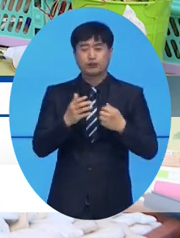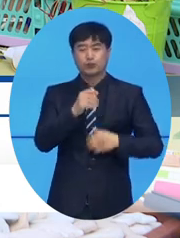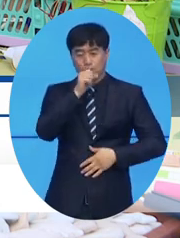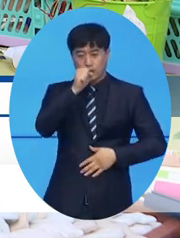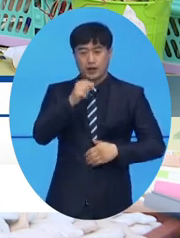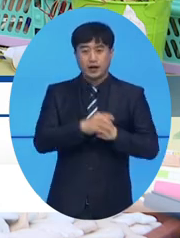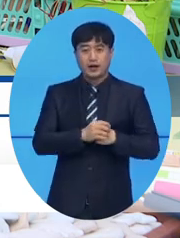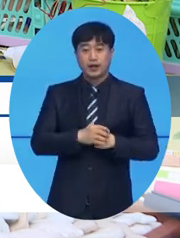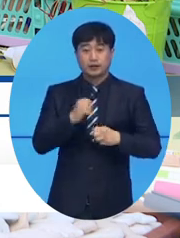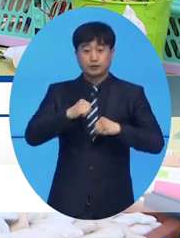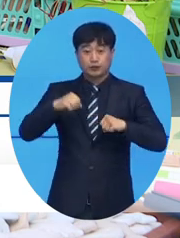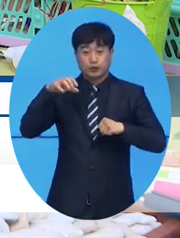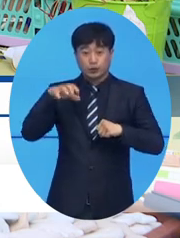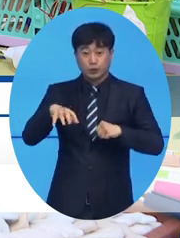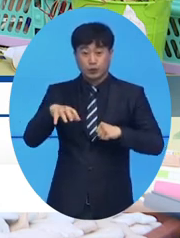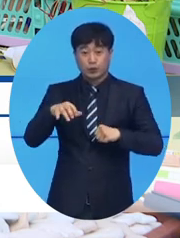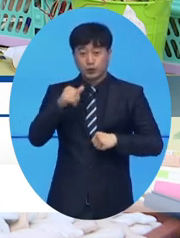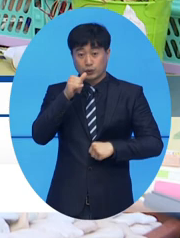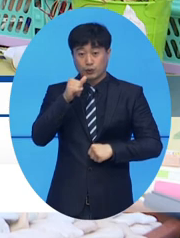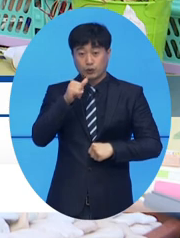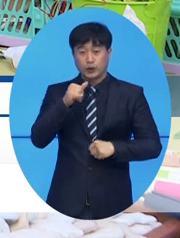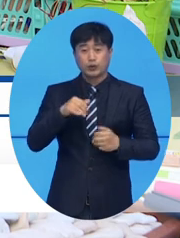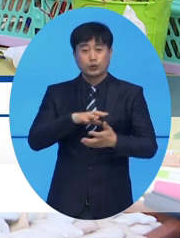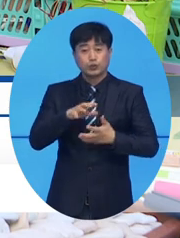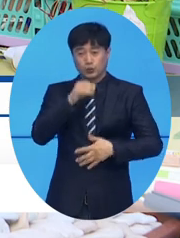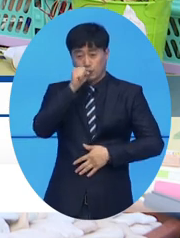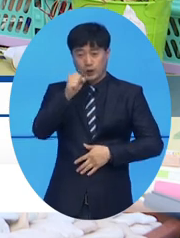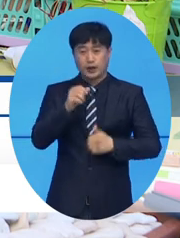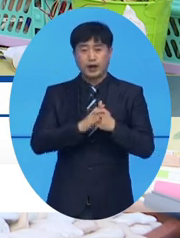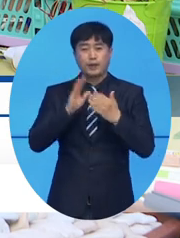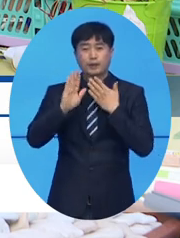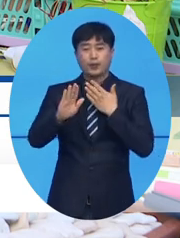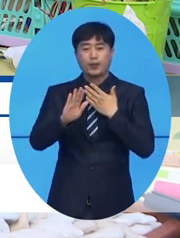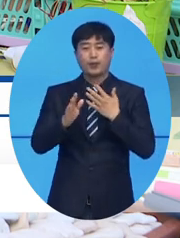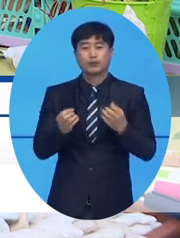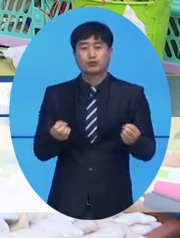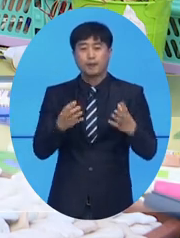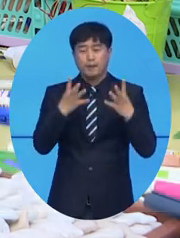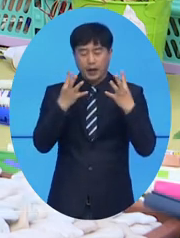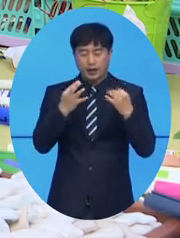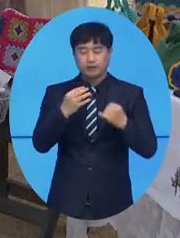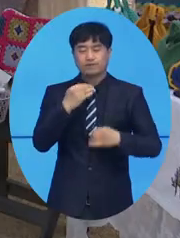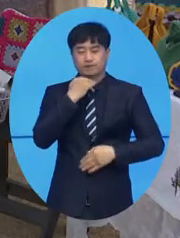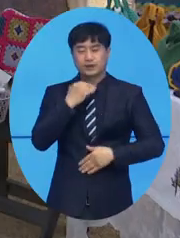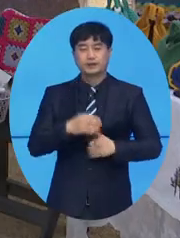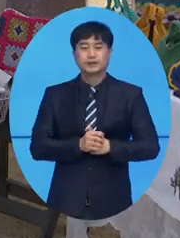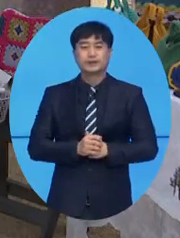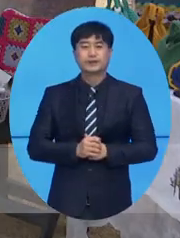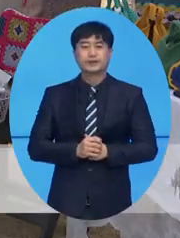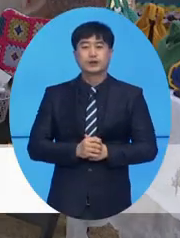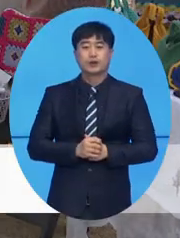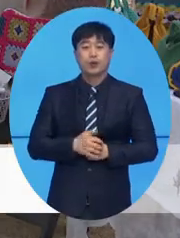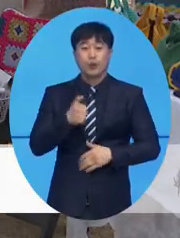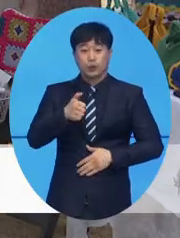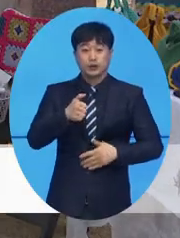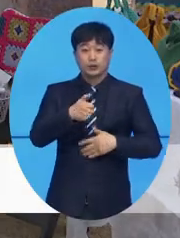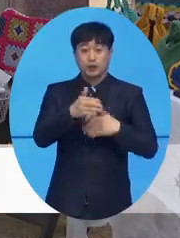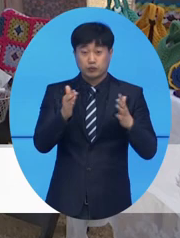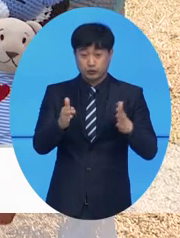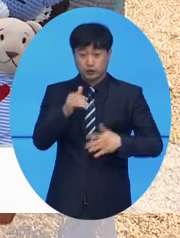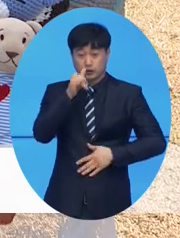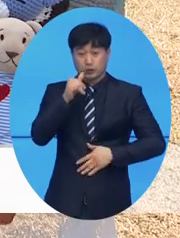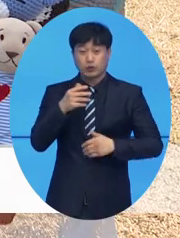같아요. 잔디밭도 있고 애들 놀기도 좋고 앞으로 많이 이런 행사 있었으면 좋겠어요. 총 50여 팀의 판매